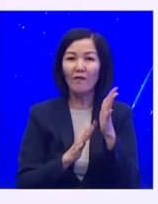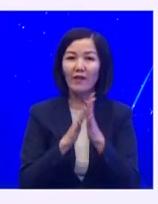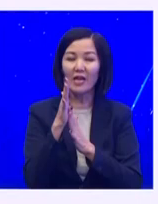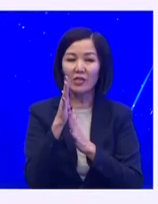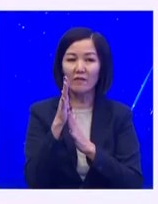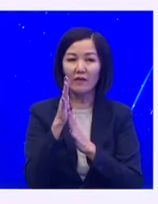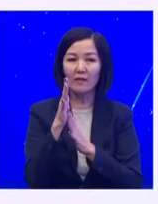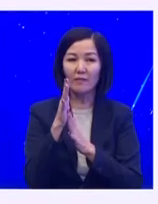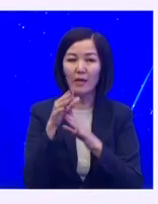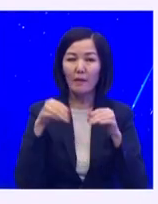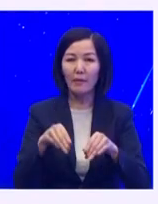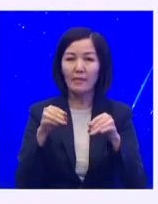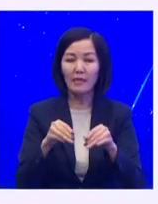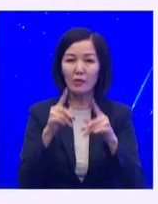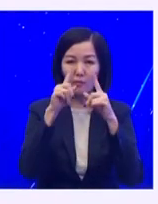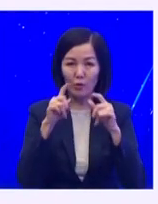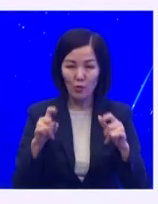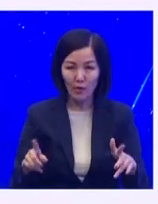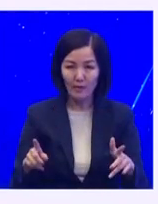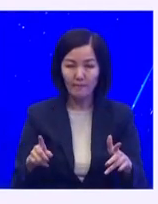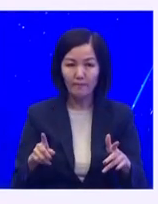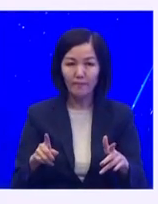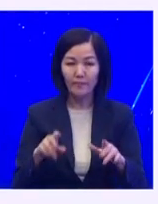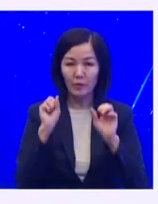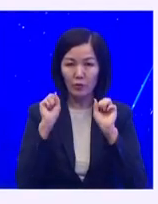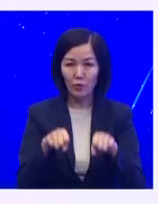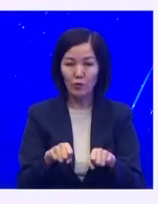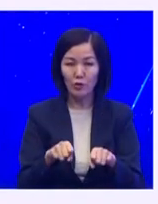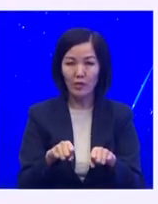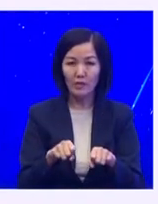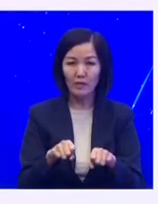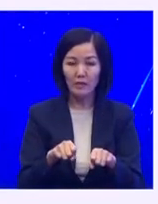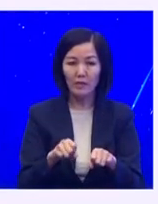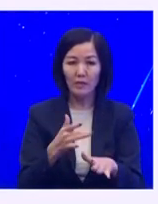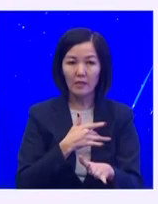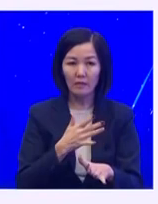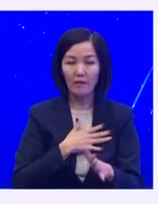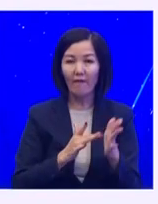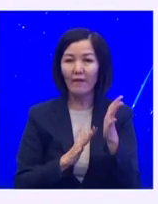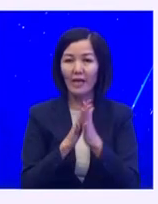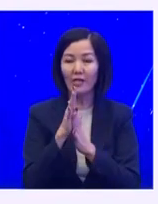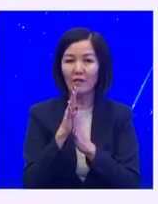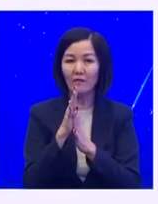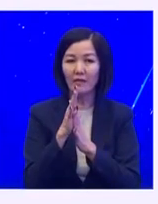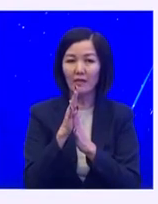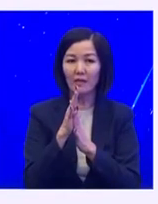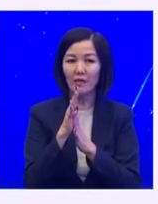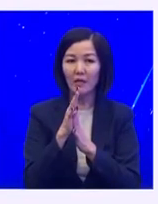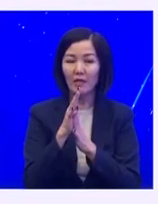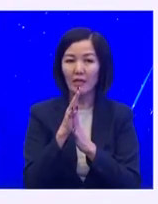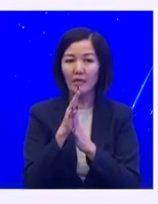выращиванием посадочного материала, тоже они в частной собственности выращивают посадочный